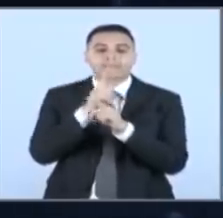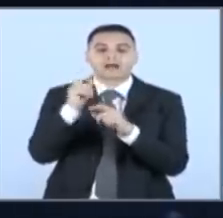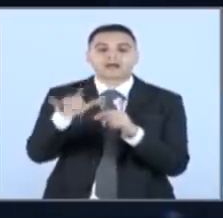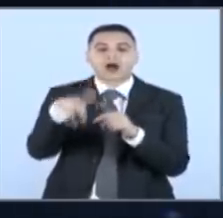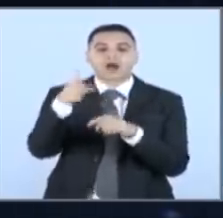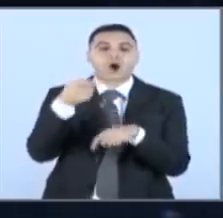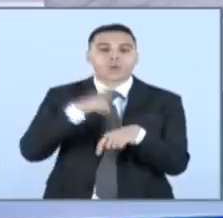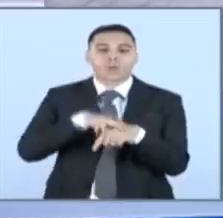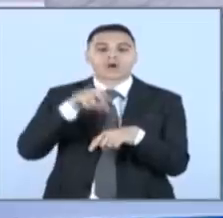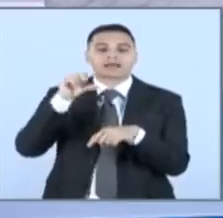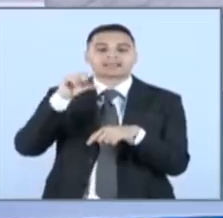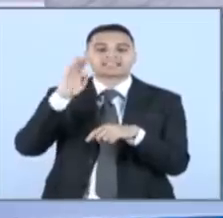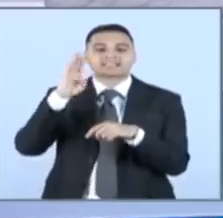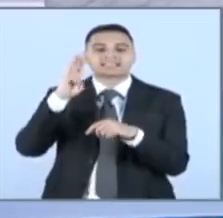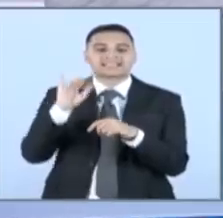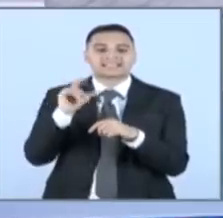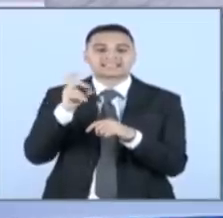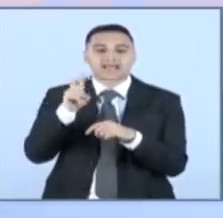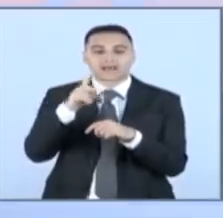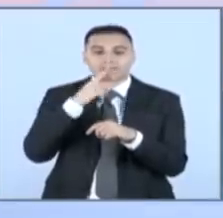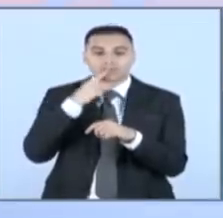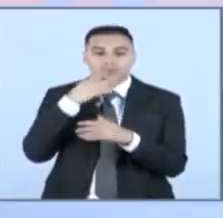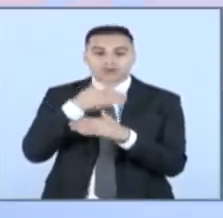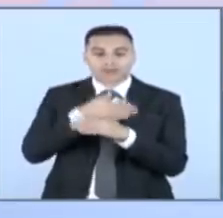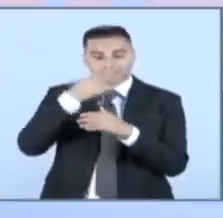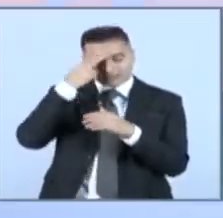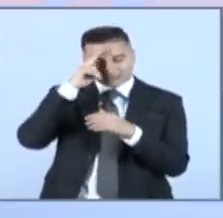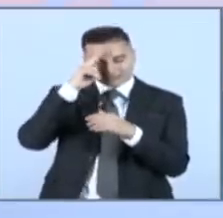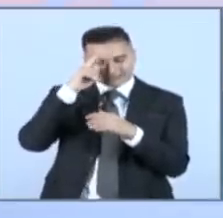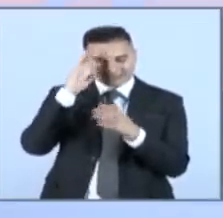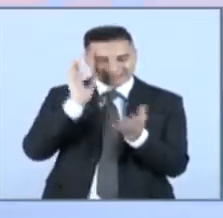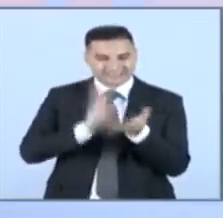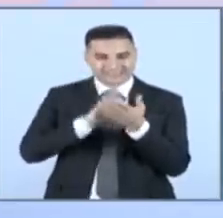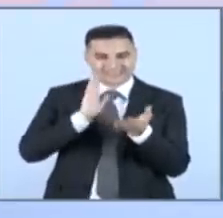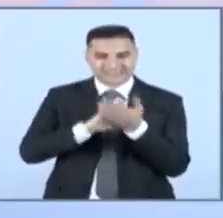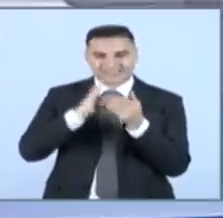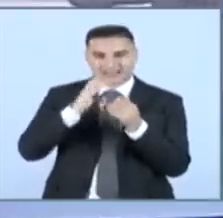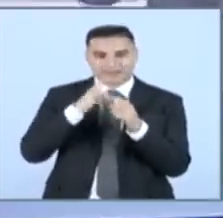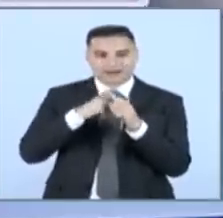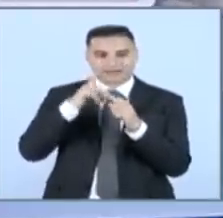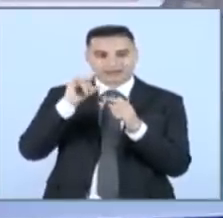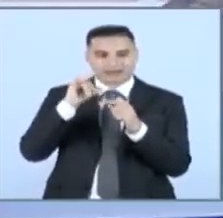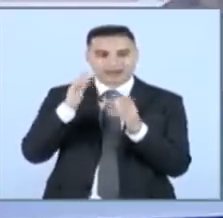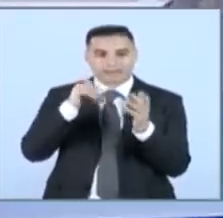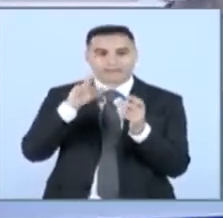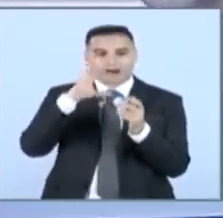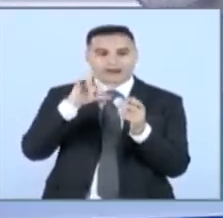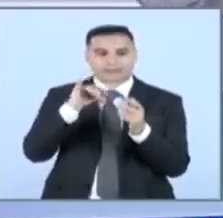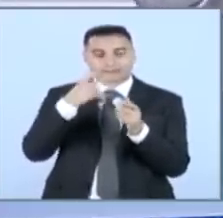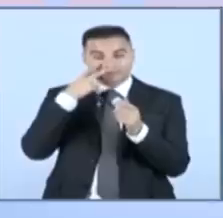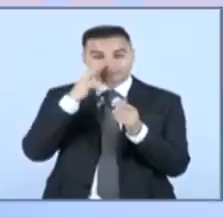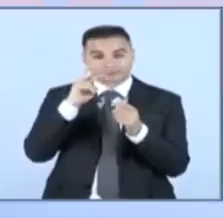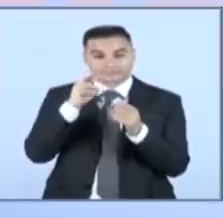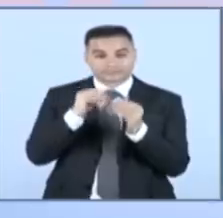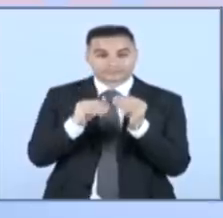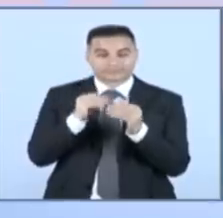ريا وسكينة؟ مين بقى؟ رأي إبراهيم. يا رأي إبراهيم، للأسف الشديد. بس خلاص، بس